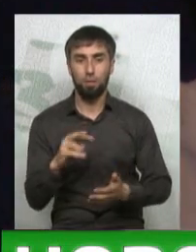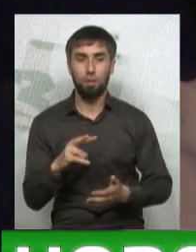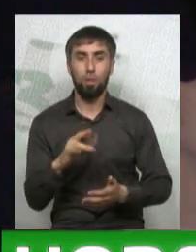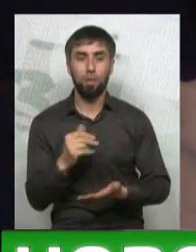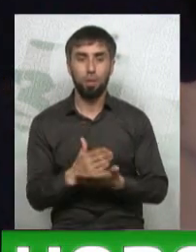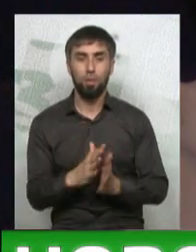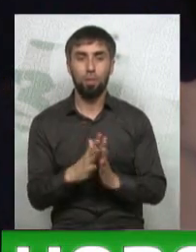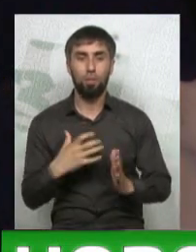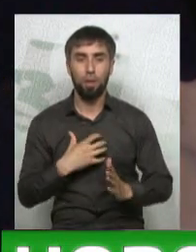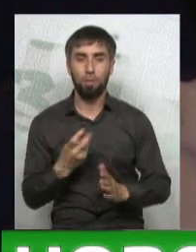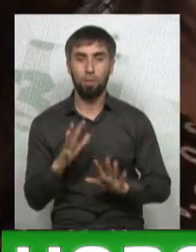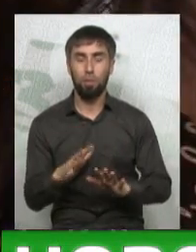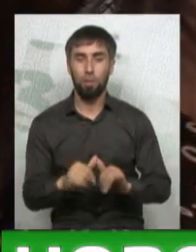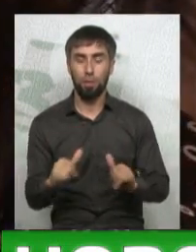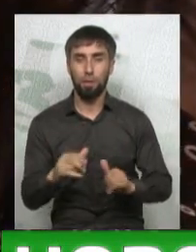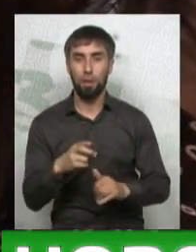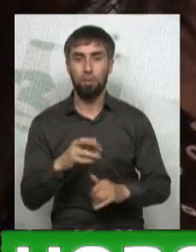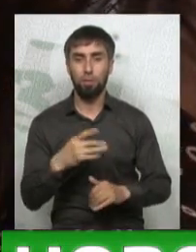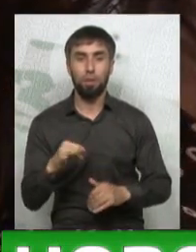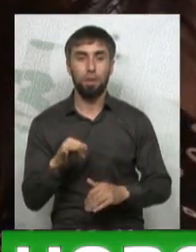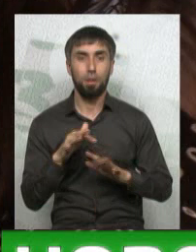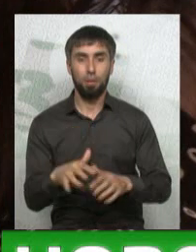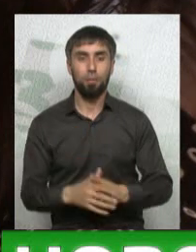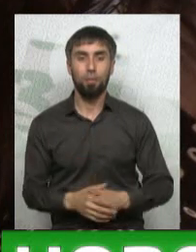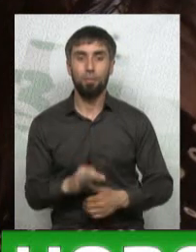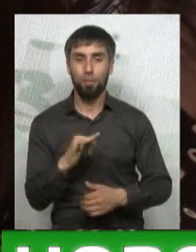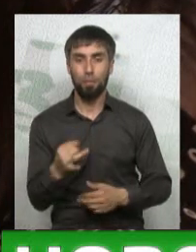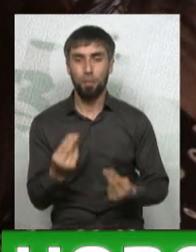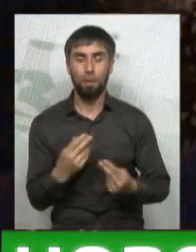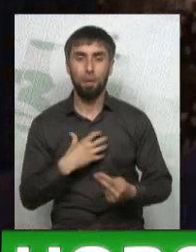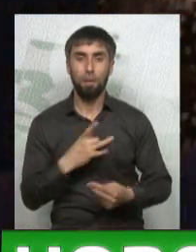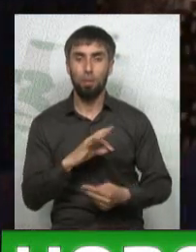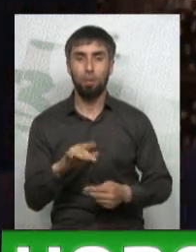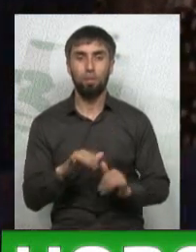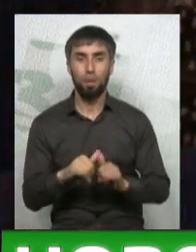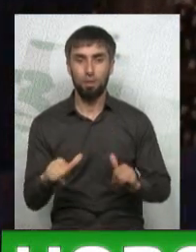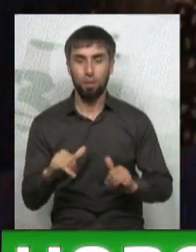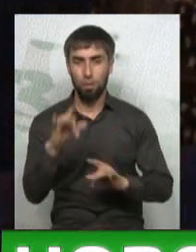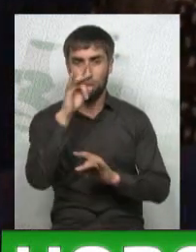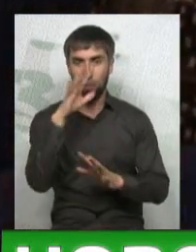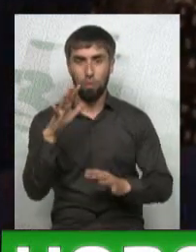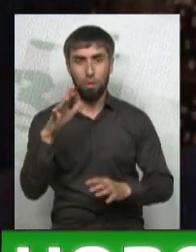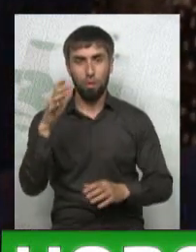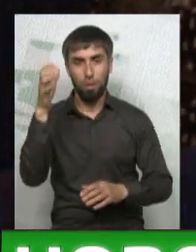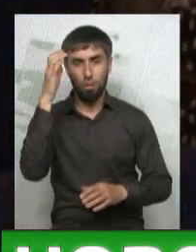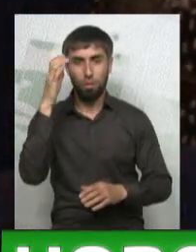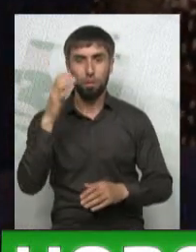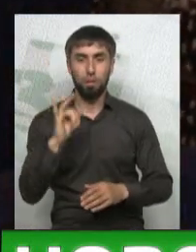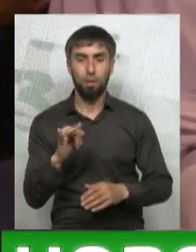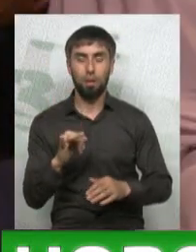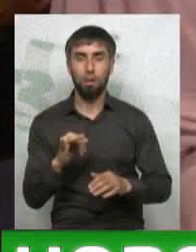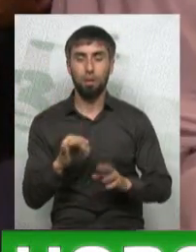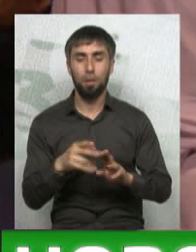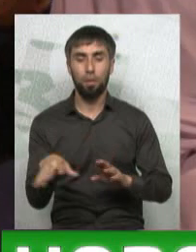имеет большое значение не только в развитии библиотечного дела, но и играет важную роль в развитии культуры, науки, просвещения